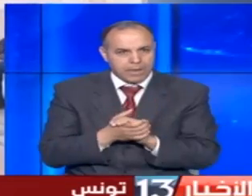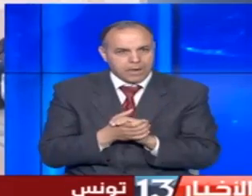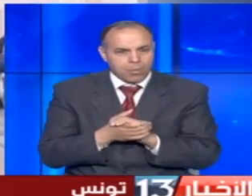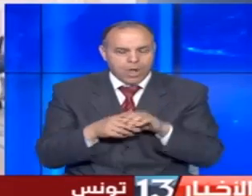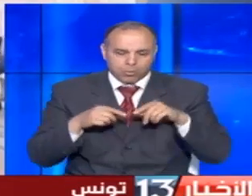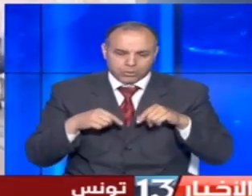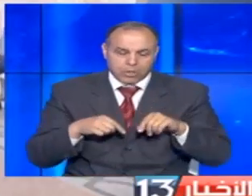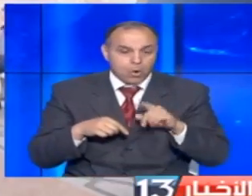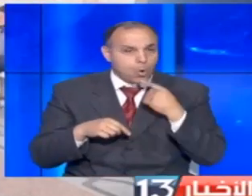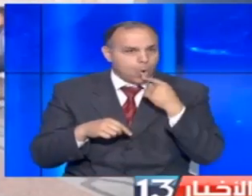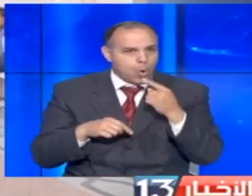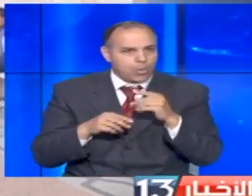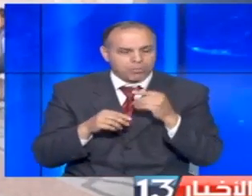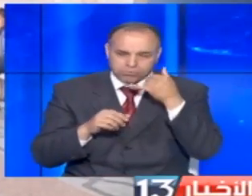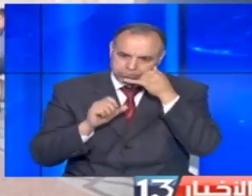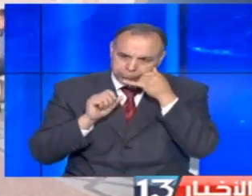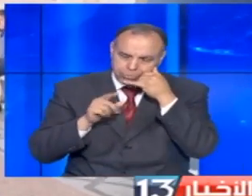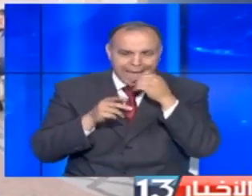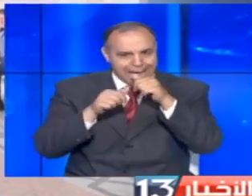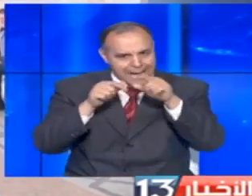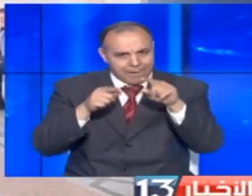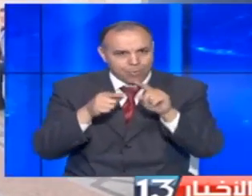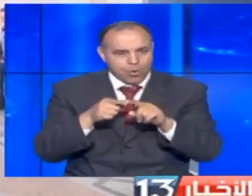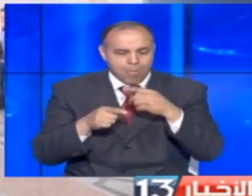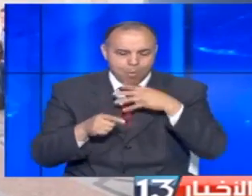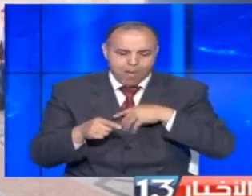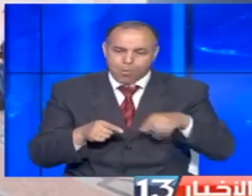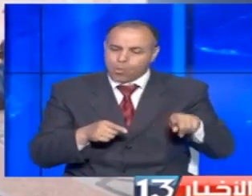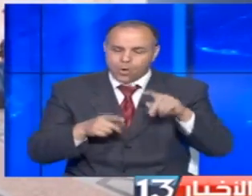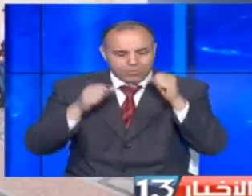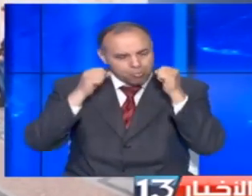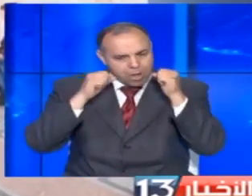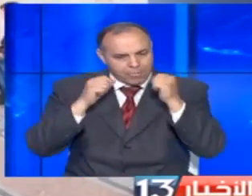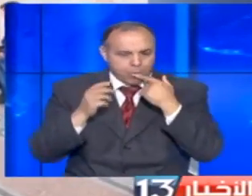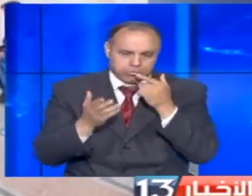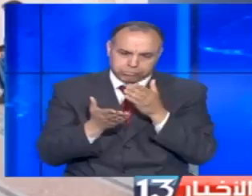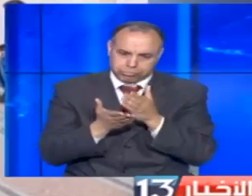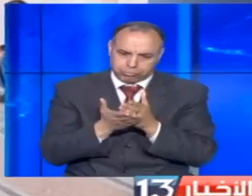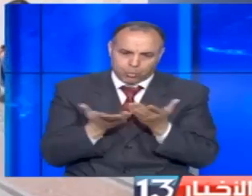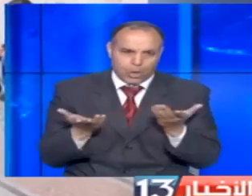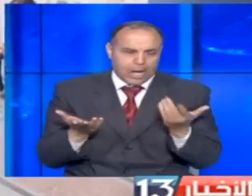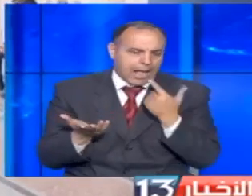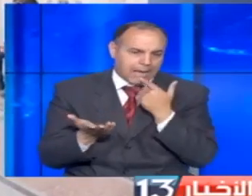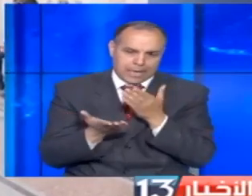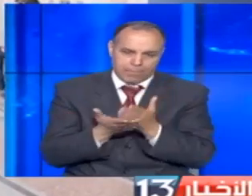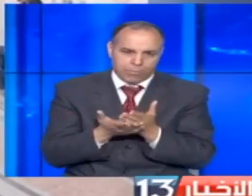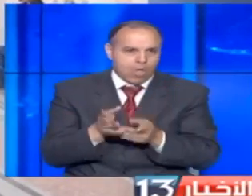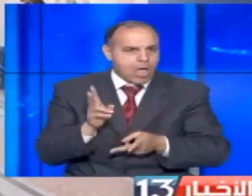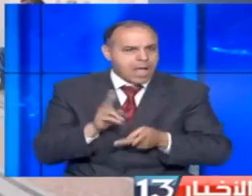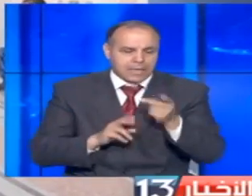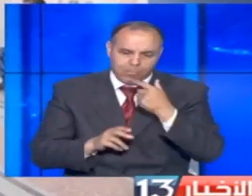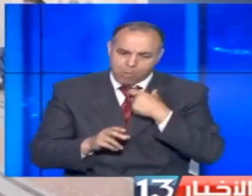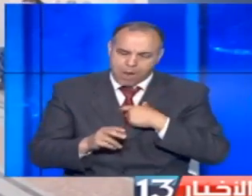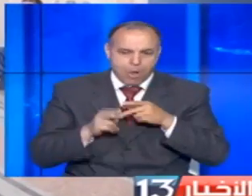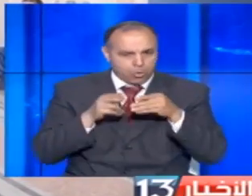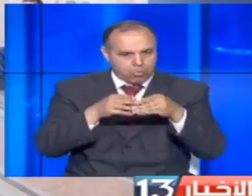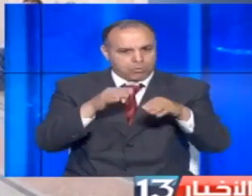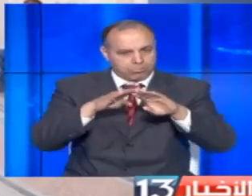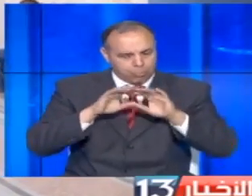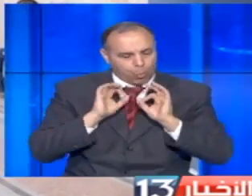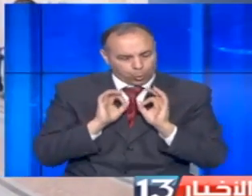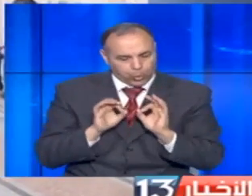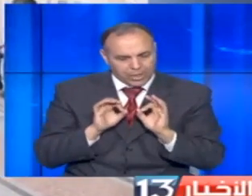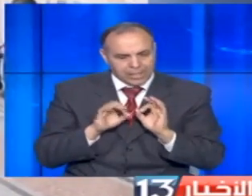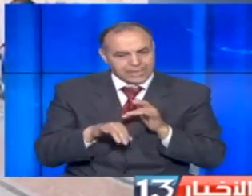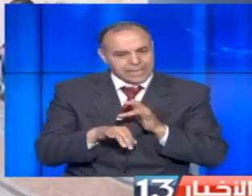والحكم يقع الاتصال بهم واعلامهم كون محامين في اضراب والحقيقه هذا الحق يقال وكون اغلب القضاه استجابوا لهذا المطلب في